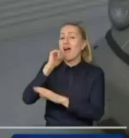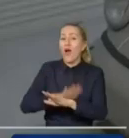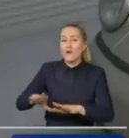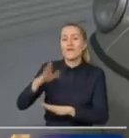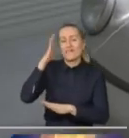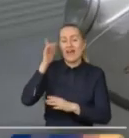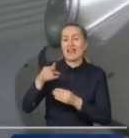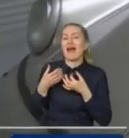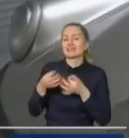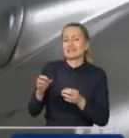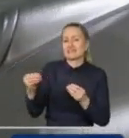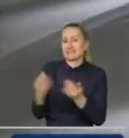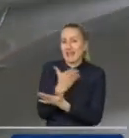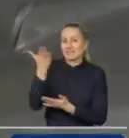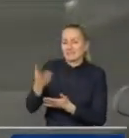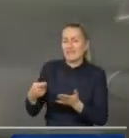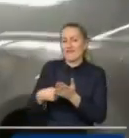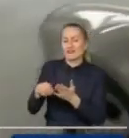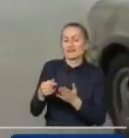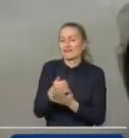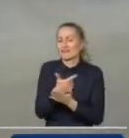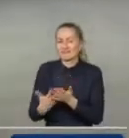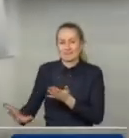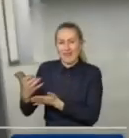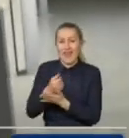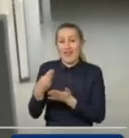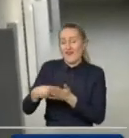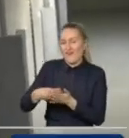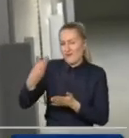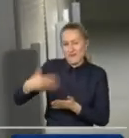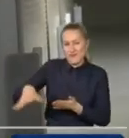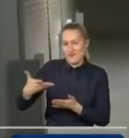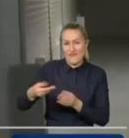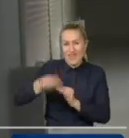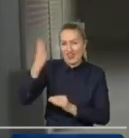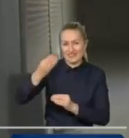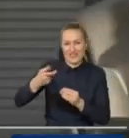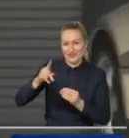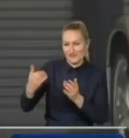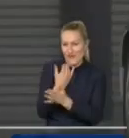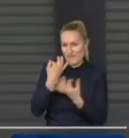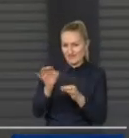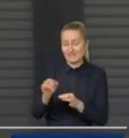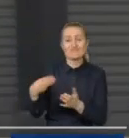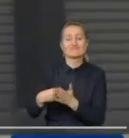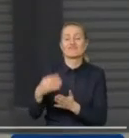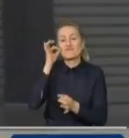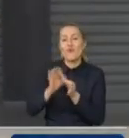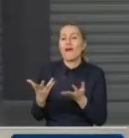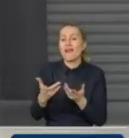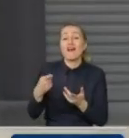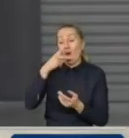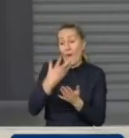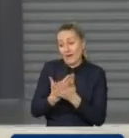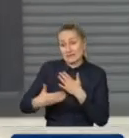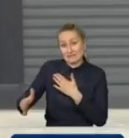to srebrne Porsche stało się kolekcjonerskim cacuszkiem o wartości kilka razy większej niż nowy samochód tej marki. Ile dokładnie jest warte, okaże się za kilka